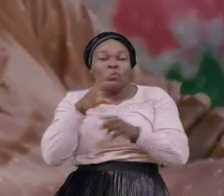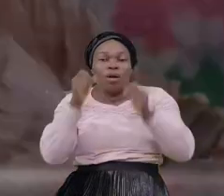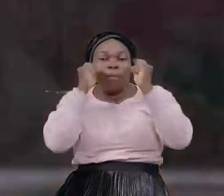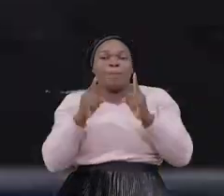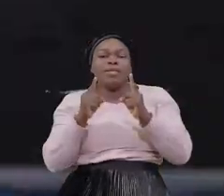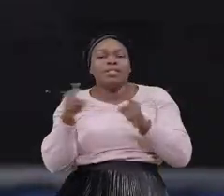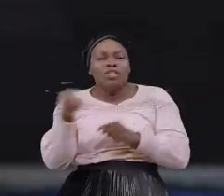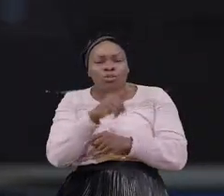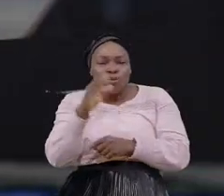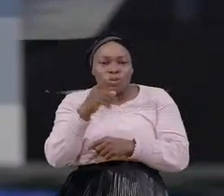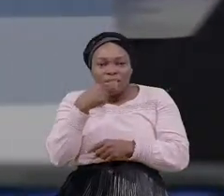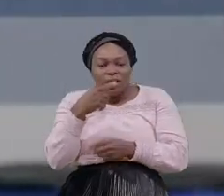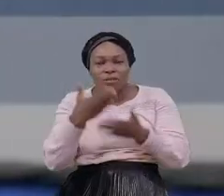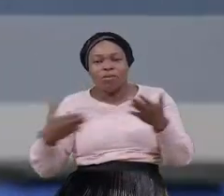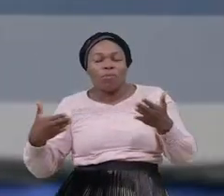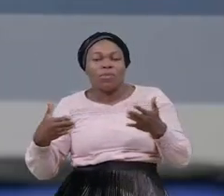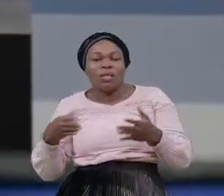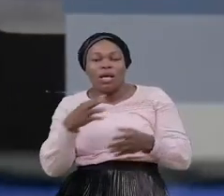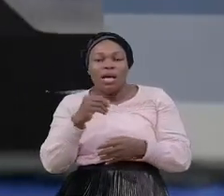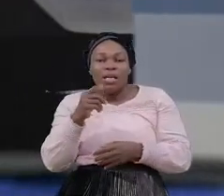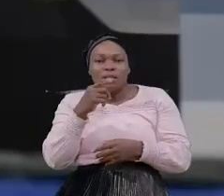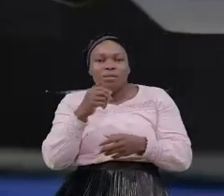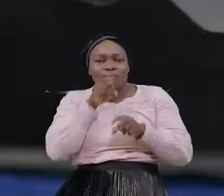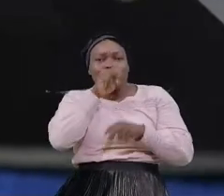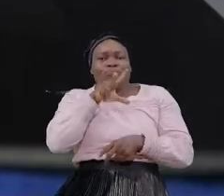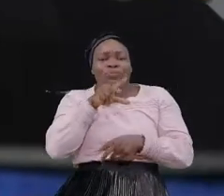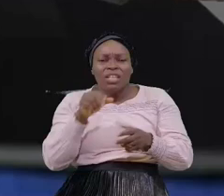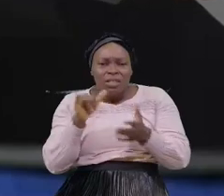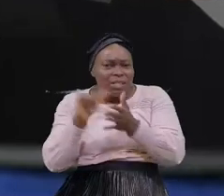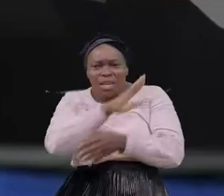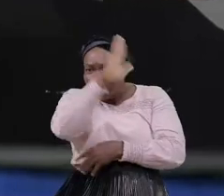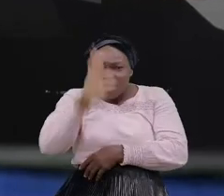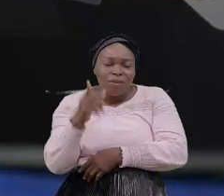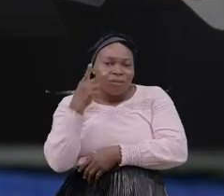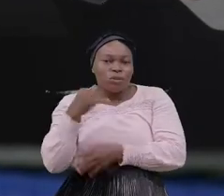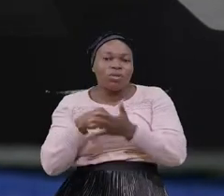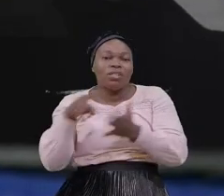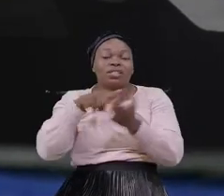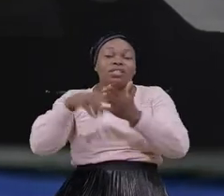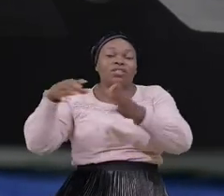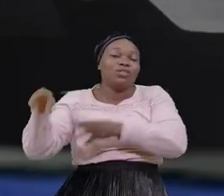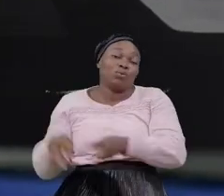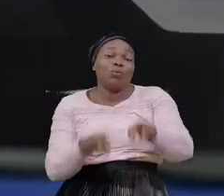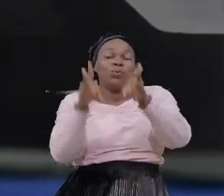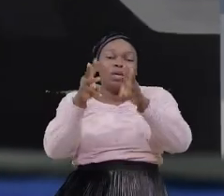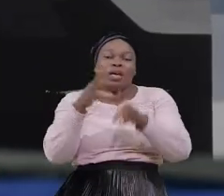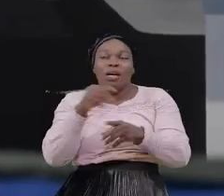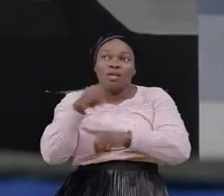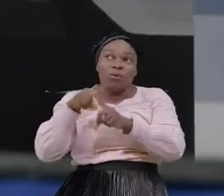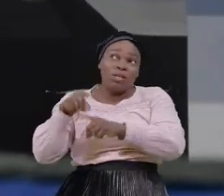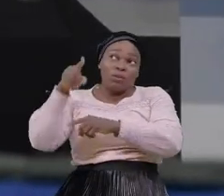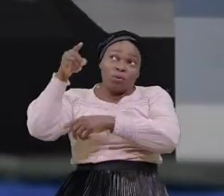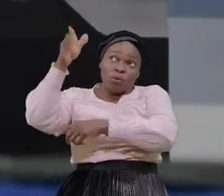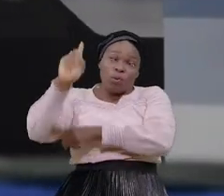applaudit. Lorsqu'on s'étonne, on dit quelque chose. Je n'ai rien vu de pareil. Et si Dieu peut faire cela, il le fera pour